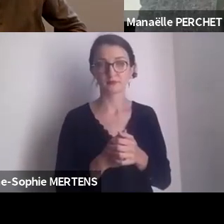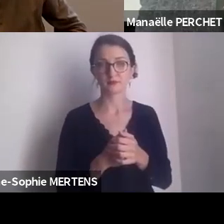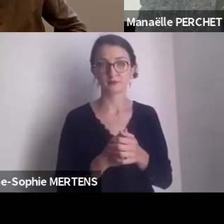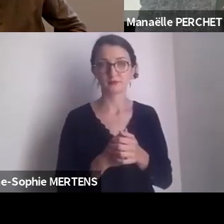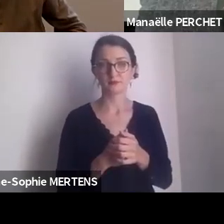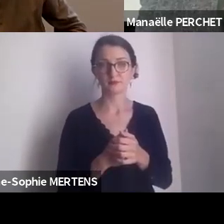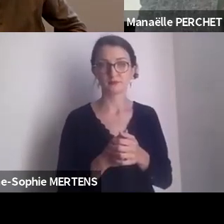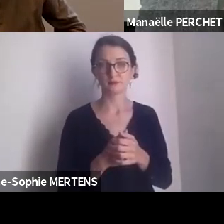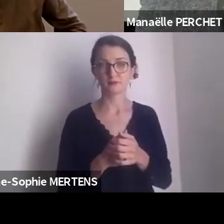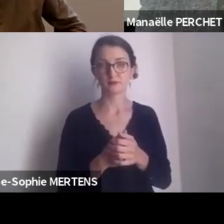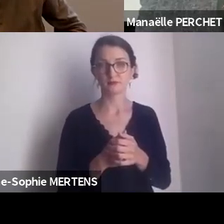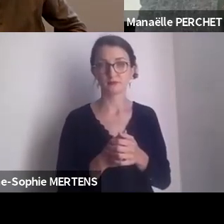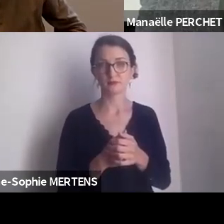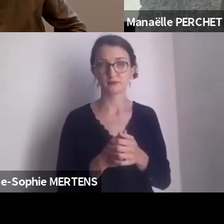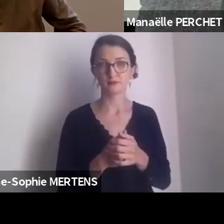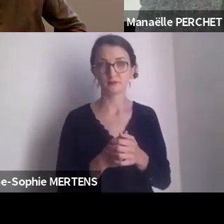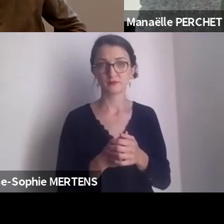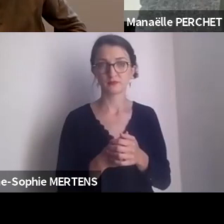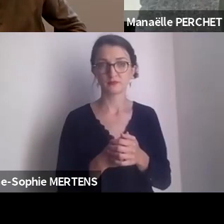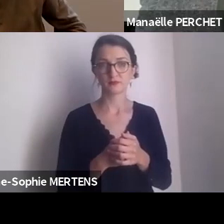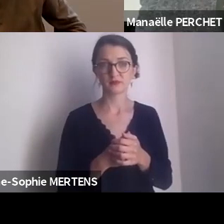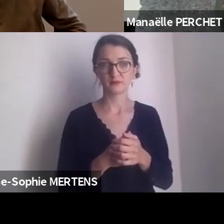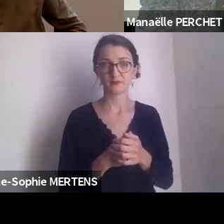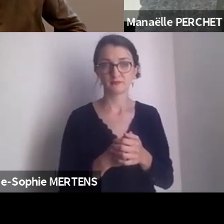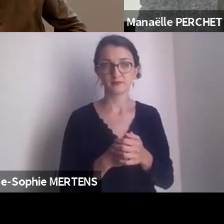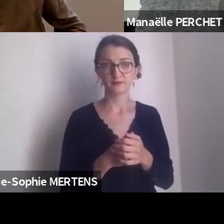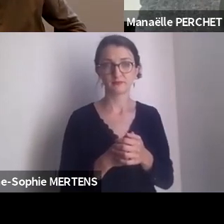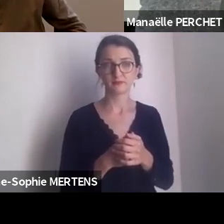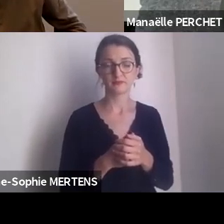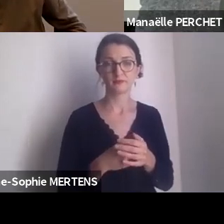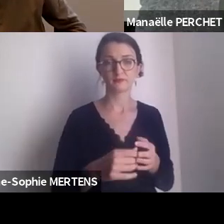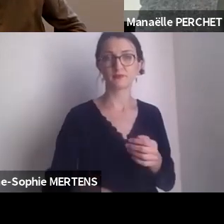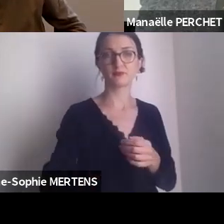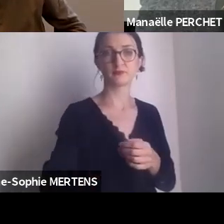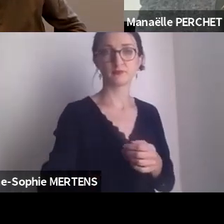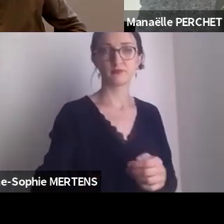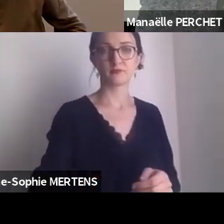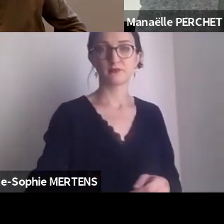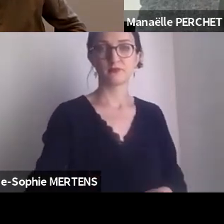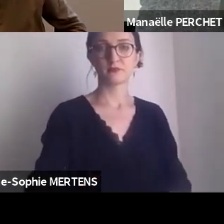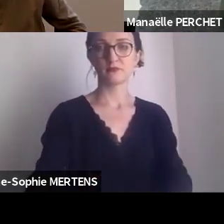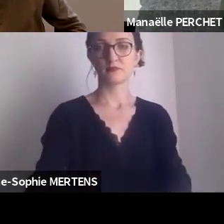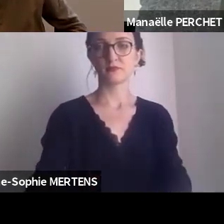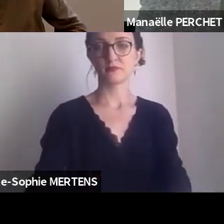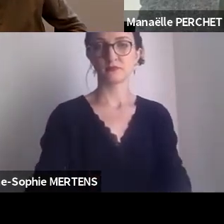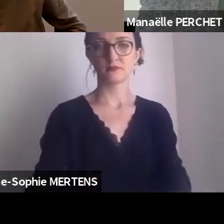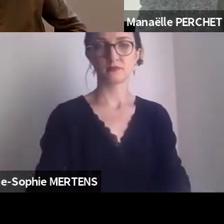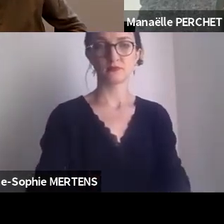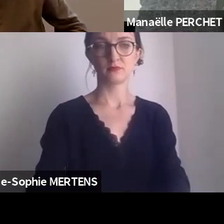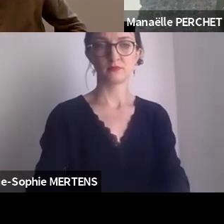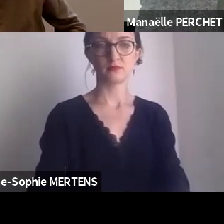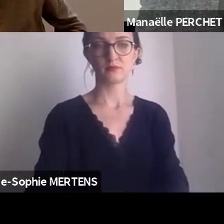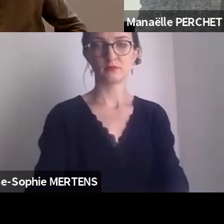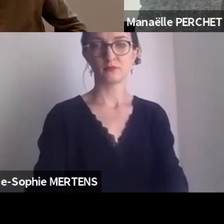de ce que vous connaissiez avant la situation qu'on a vécue. Et finalement, de voir ça comme une opportunité aussi, de se dire, c'est une bonne nouvelle, c'est une manière de